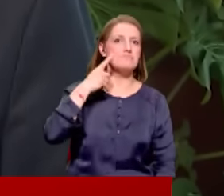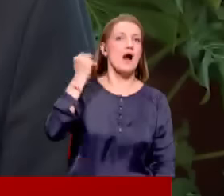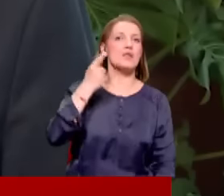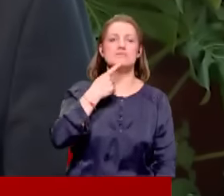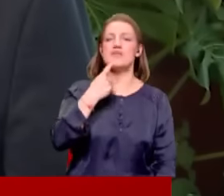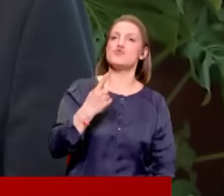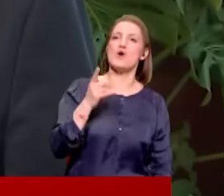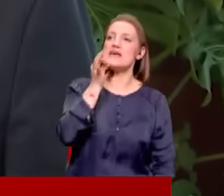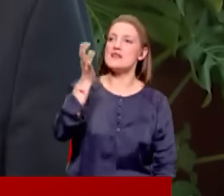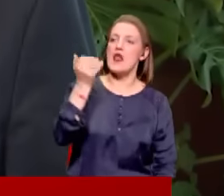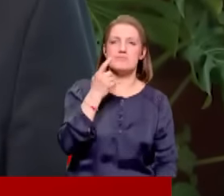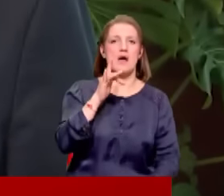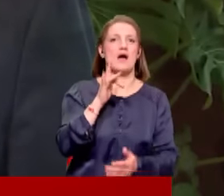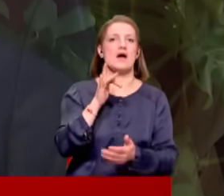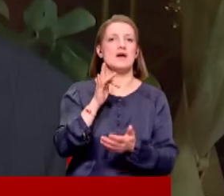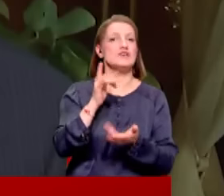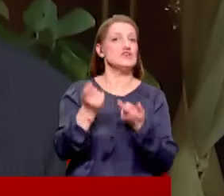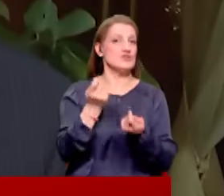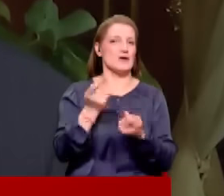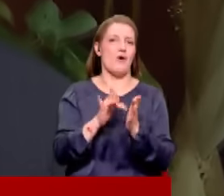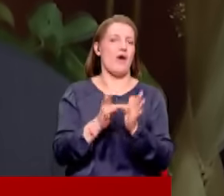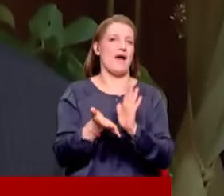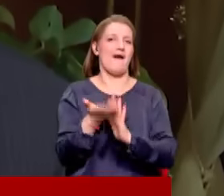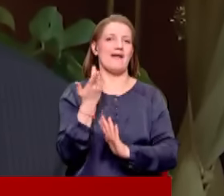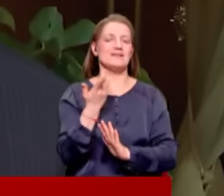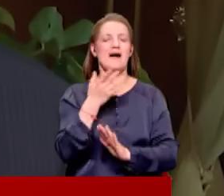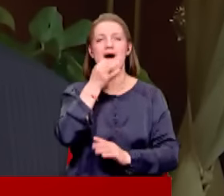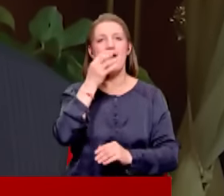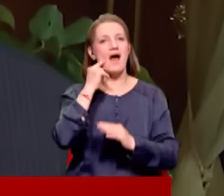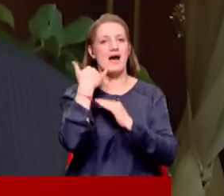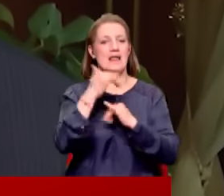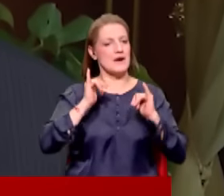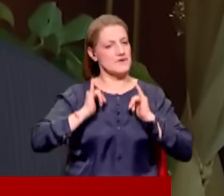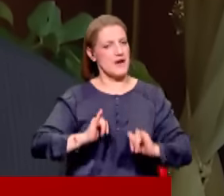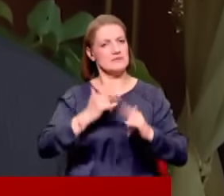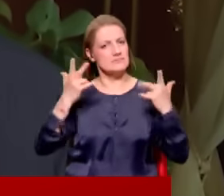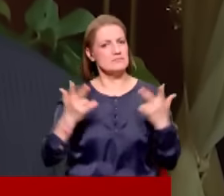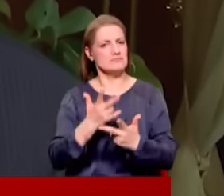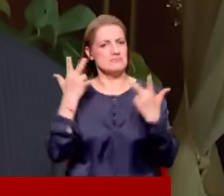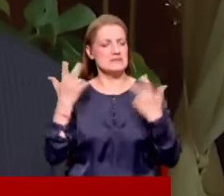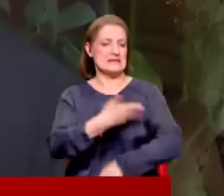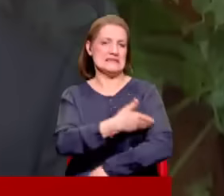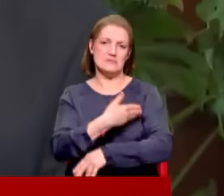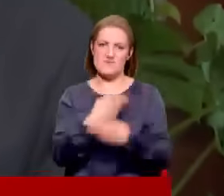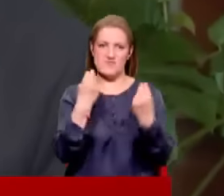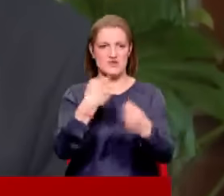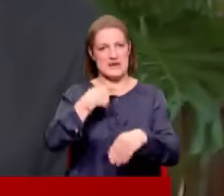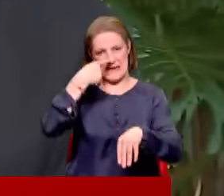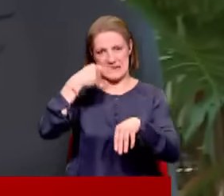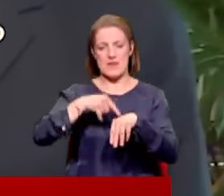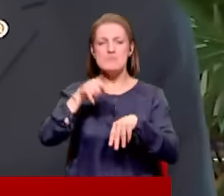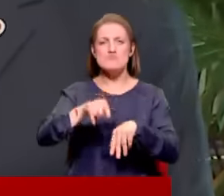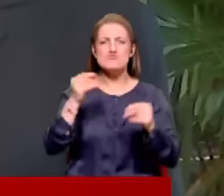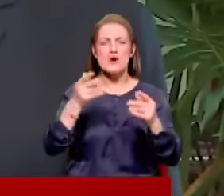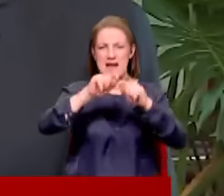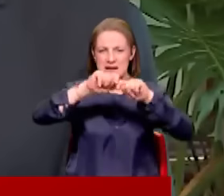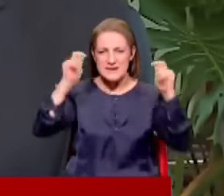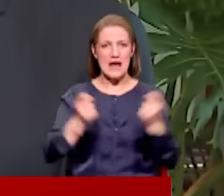diyorlar diye izin alma işi ortadan kalktı. Ankara halkına rahat ve seri hizmet edebileceğimize inanıyorum. Bekliyor muydunuz bu kadar